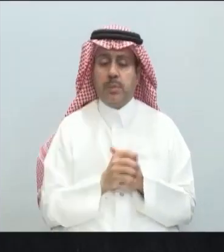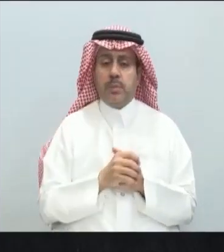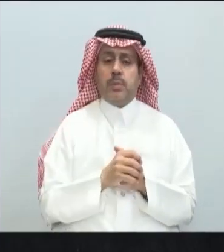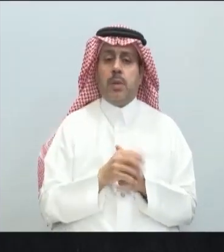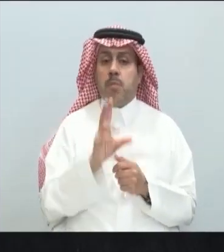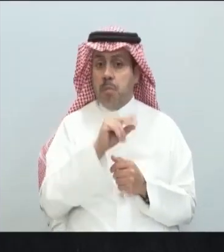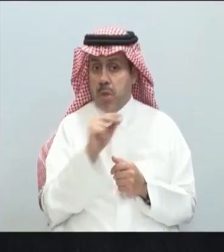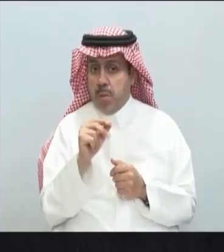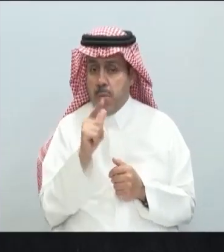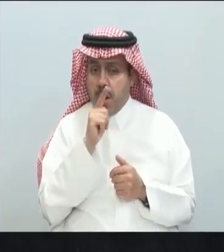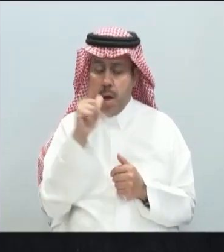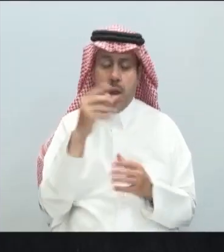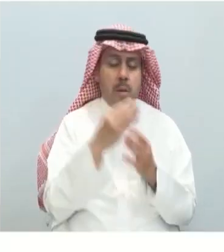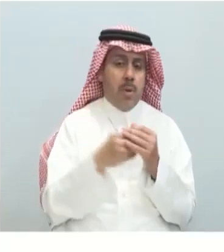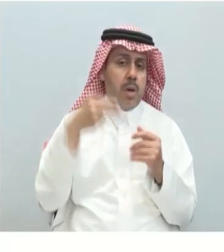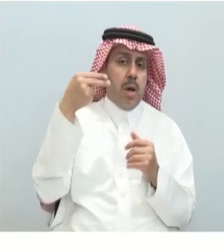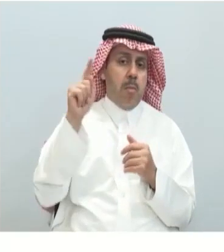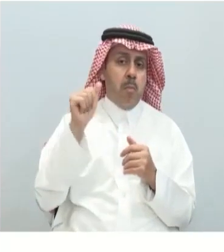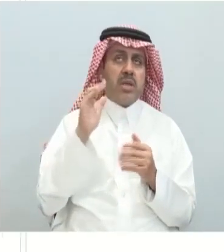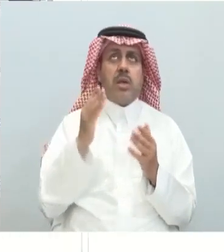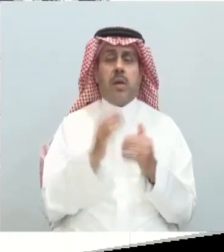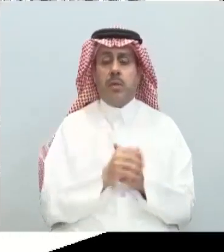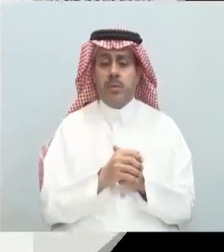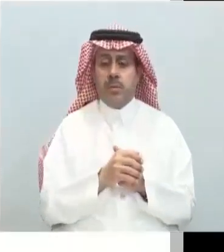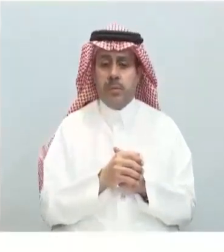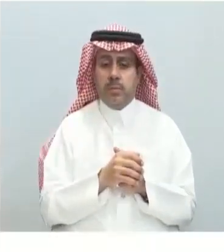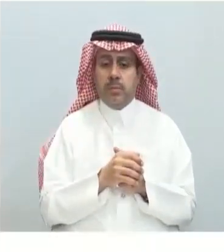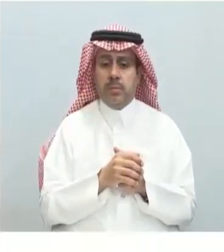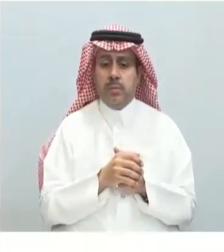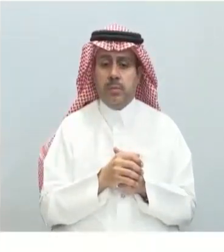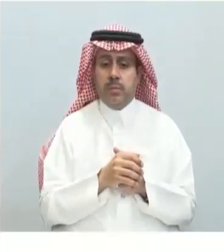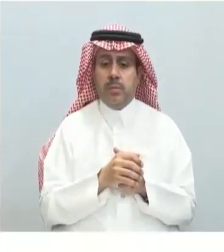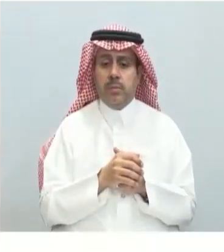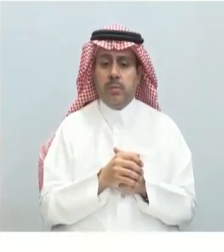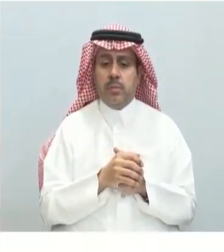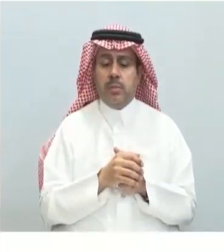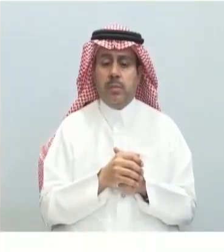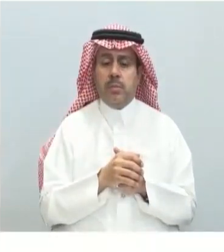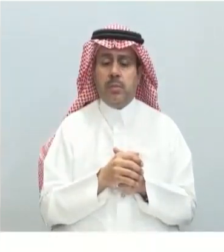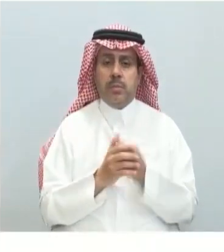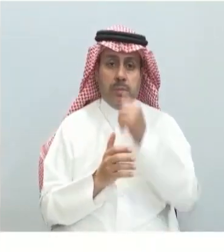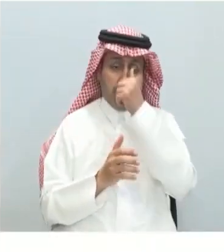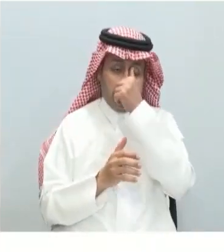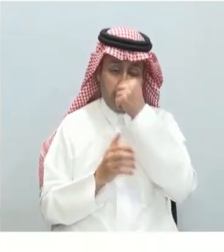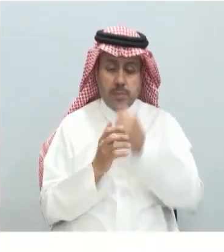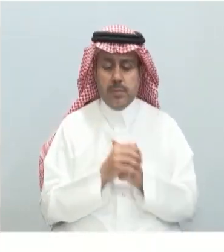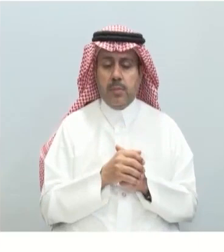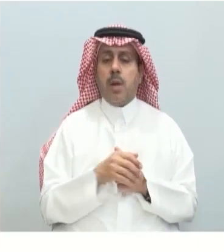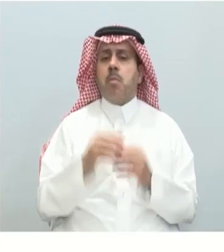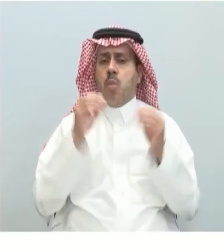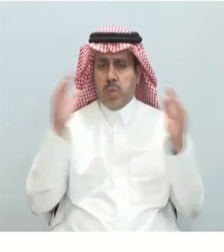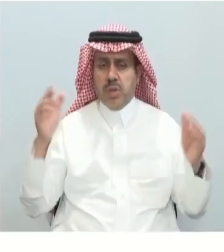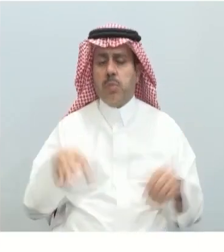ابن عباس رضي الله عنهما ناتي ايها الطلاب والطالبات ايضا الى مزيد من الفوائد المستنبطه من